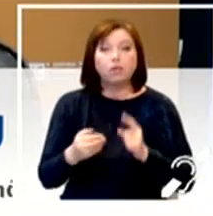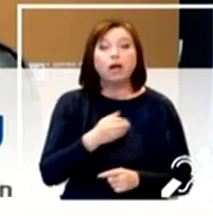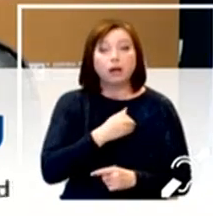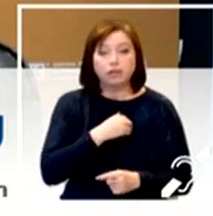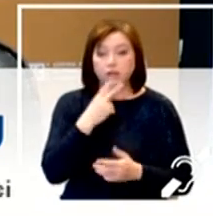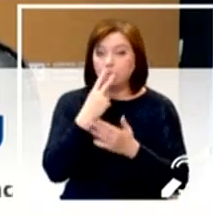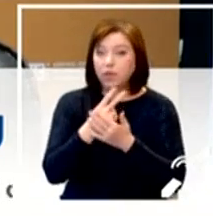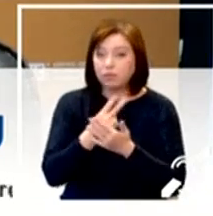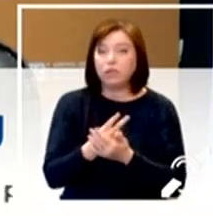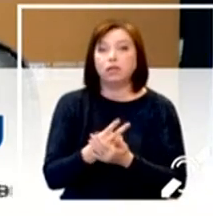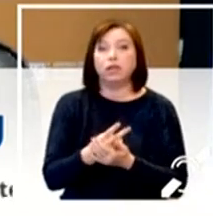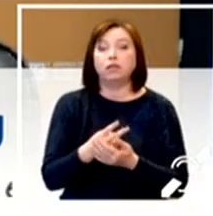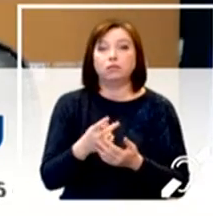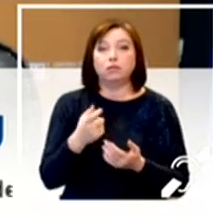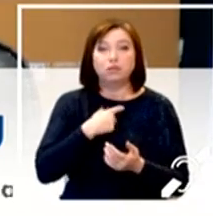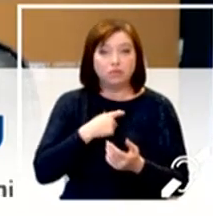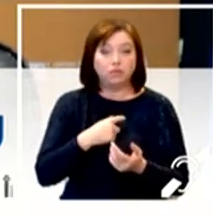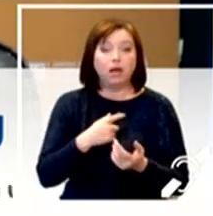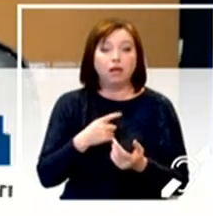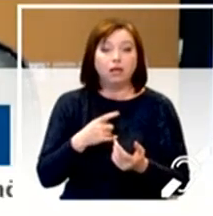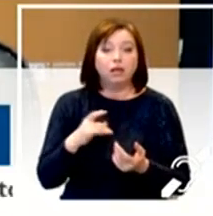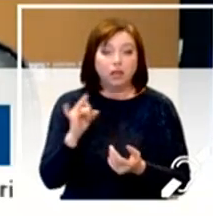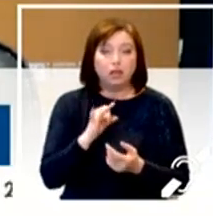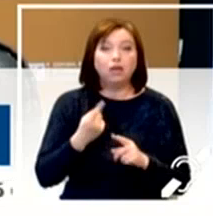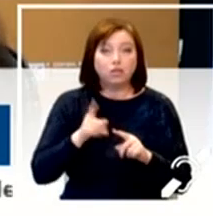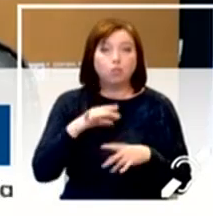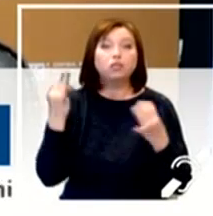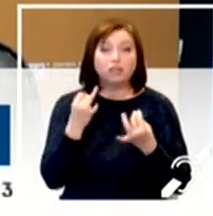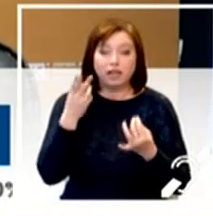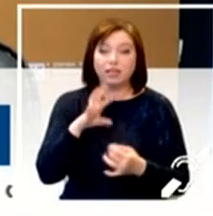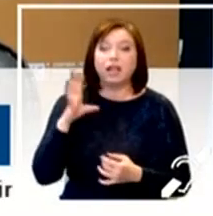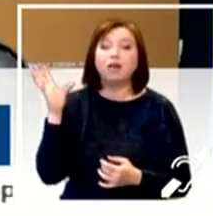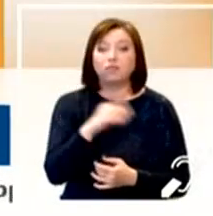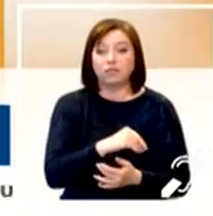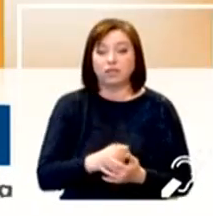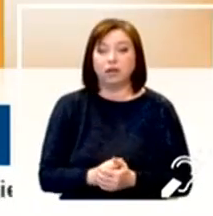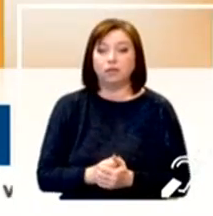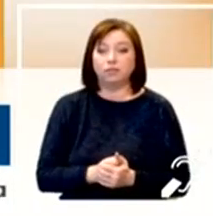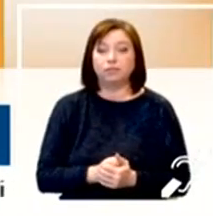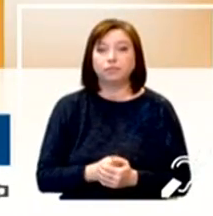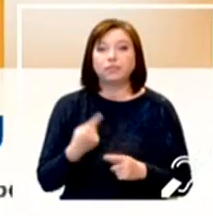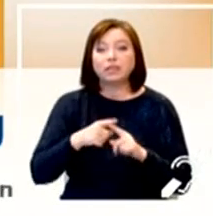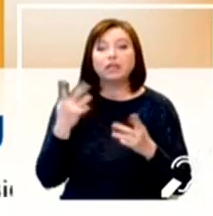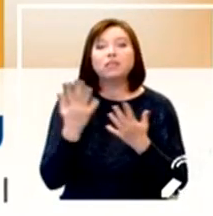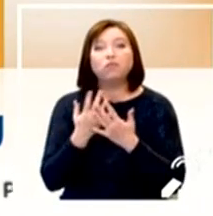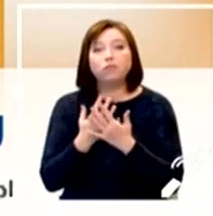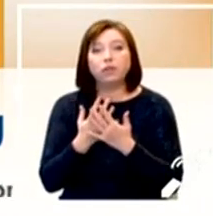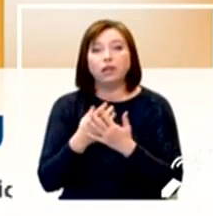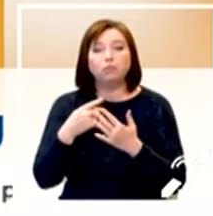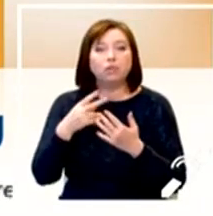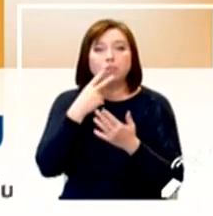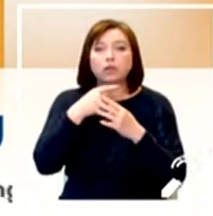vedem sări cât mai pline și cred că cred că vor fi pentru că vorbim de un public educat filmele acoperă o